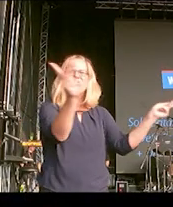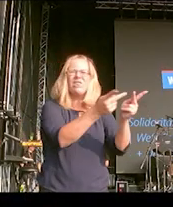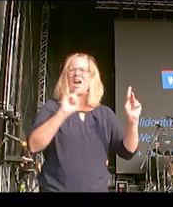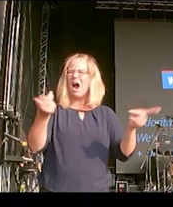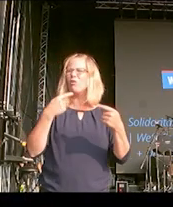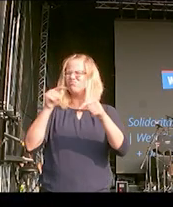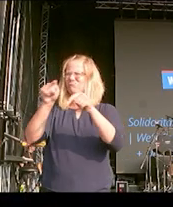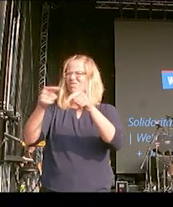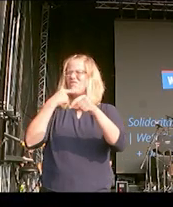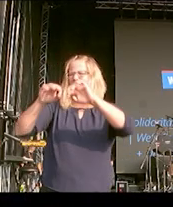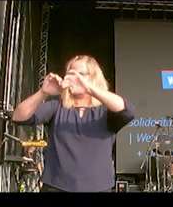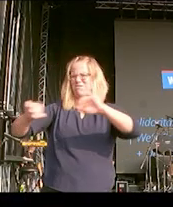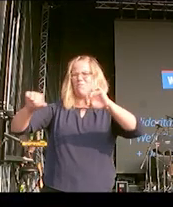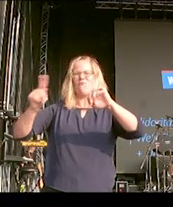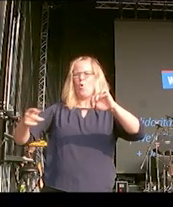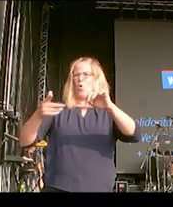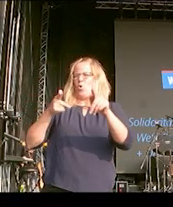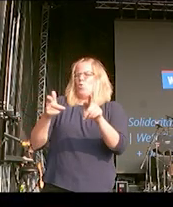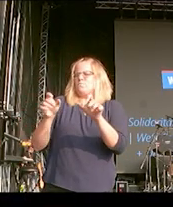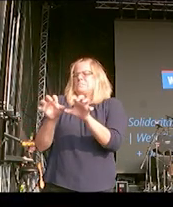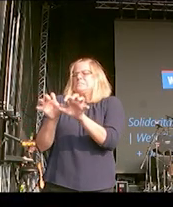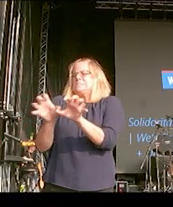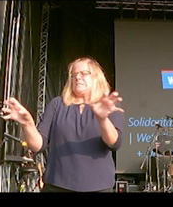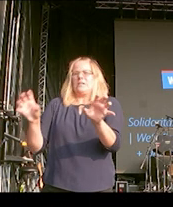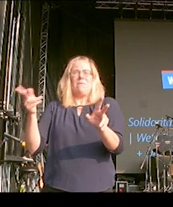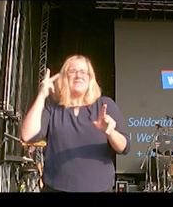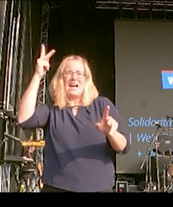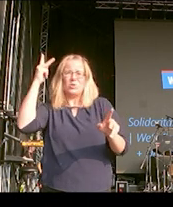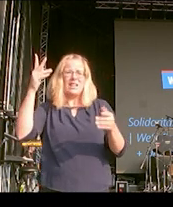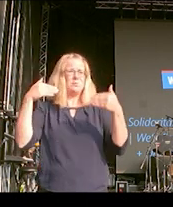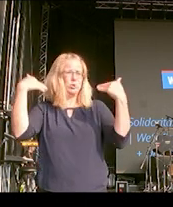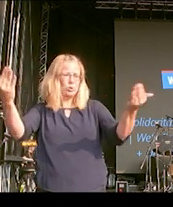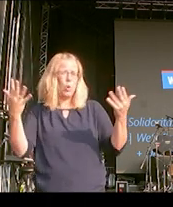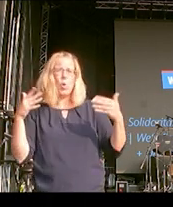zusammengehören. Nationalismus ist keine Alternative und war es auch noch nie.